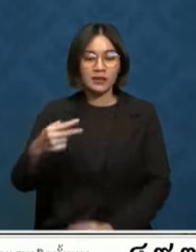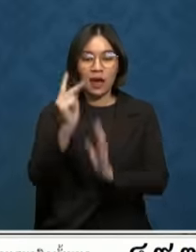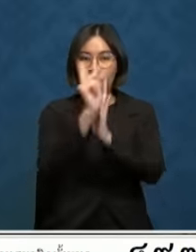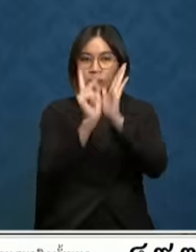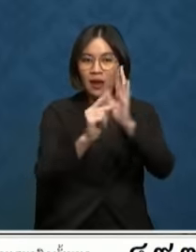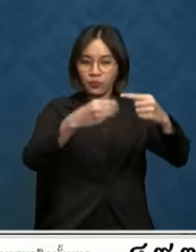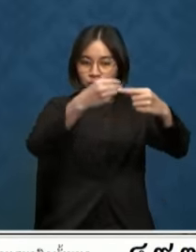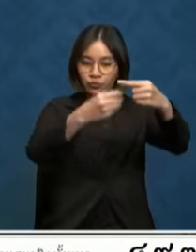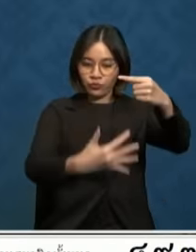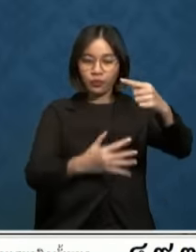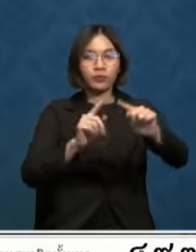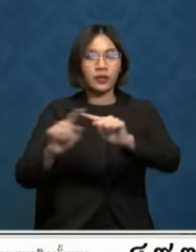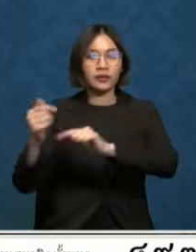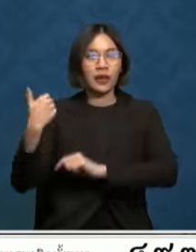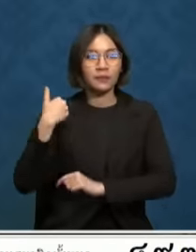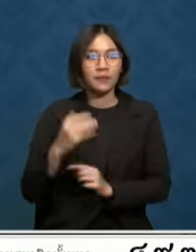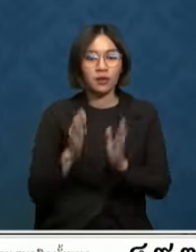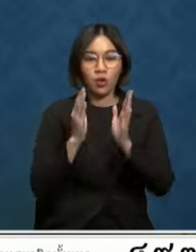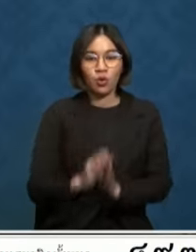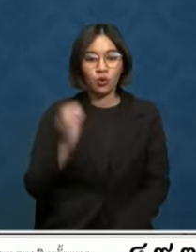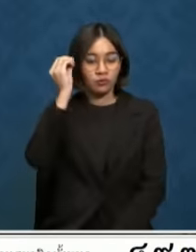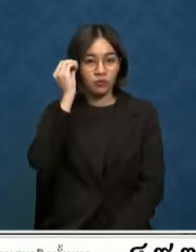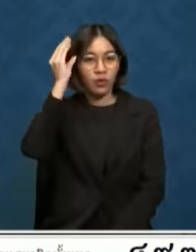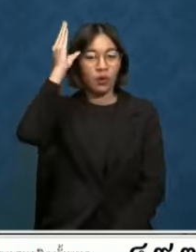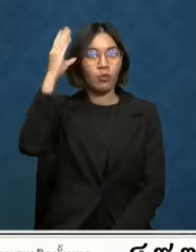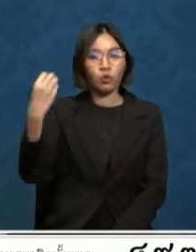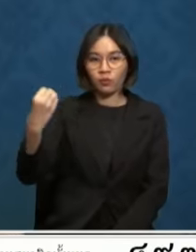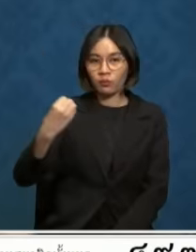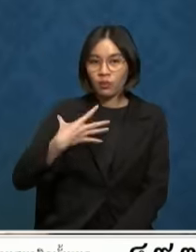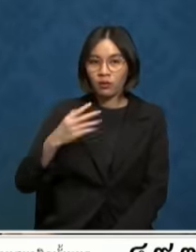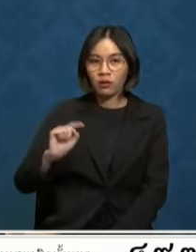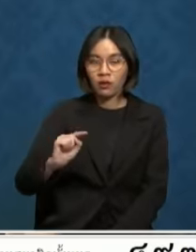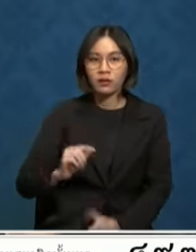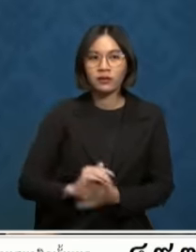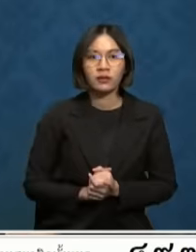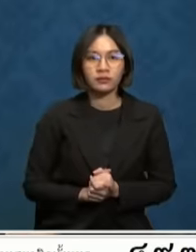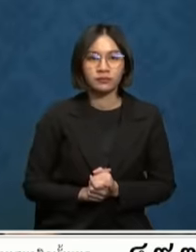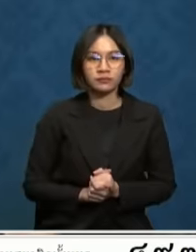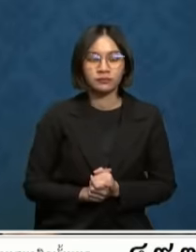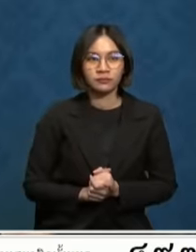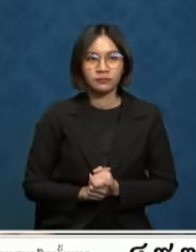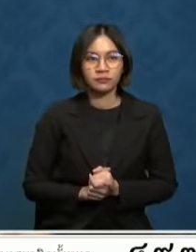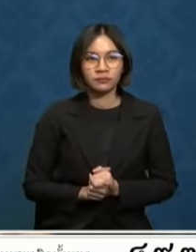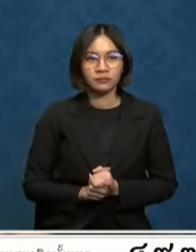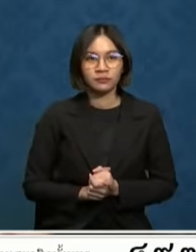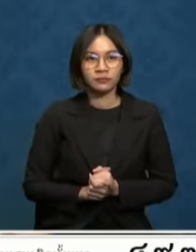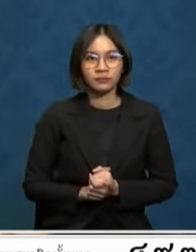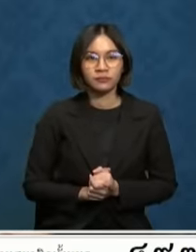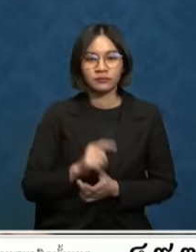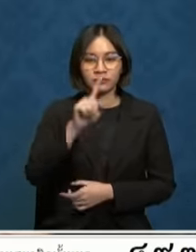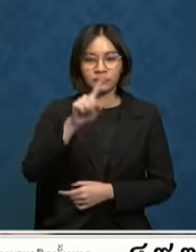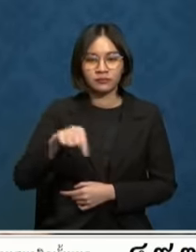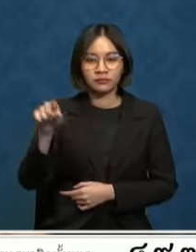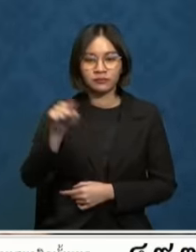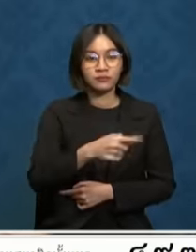ภาษิตครับมีผู้รู้บอกผมบอกว่า Justice Must not Only be